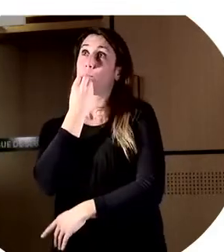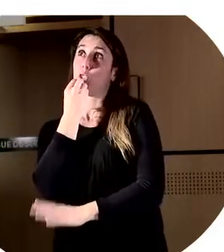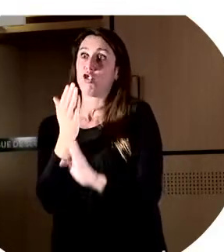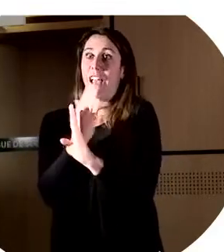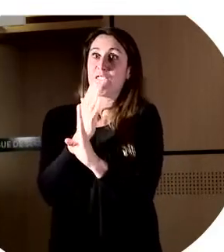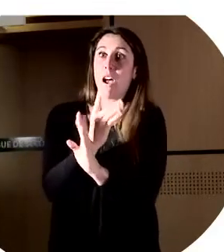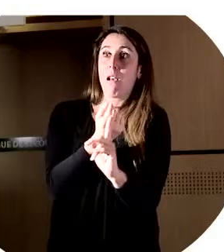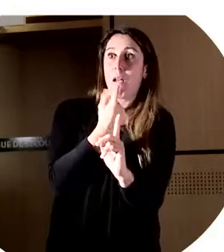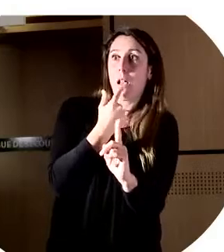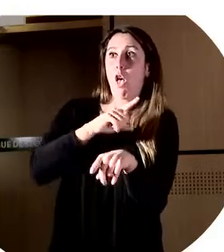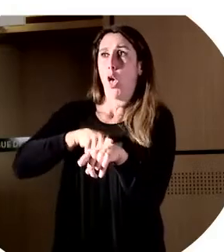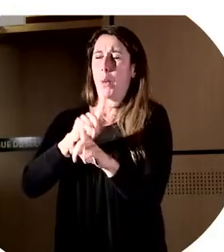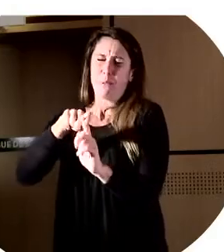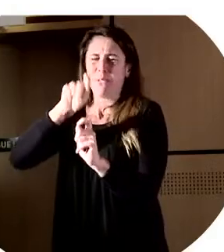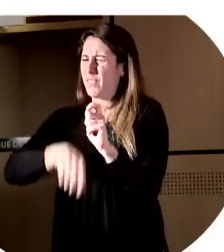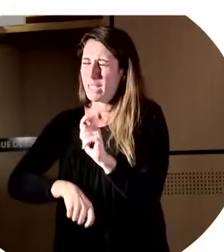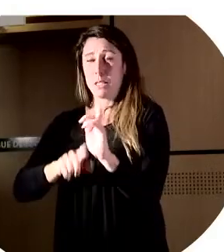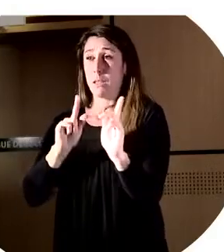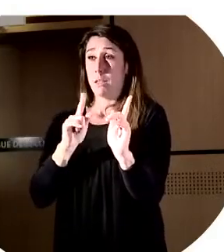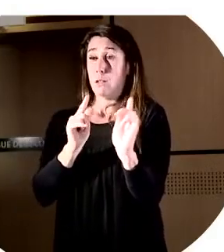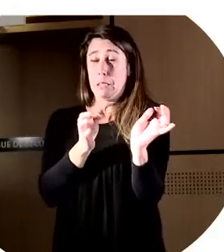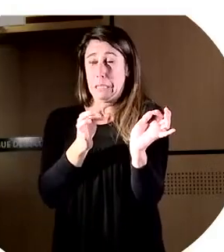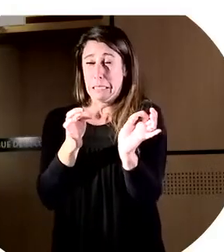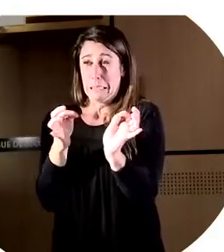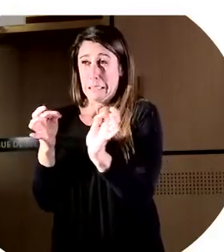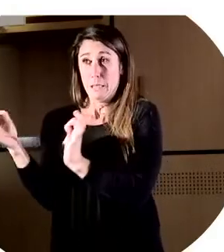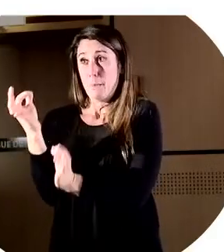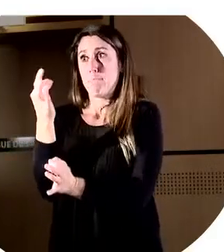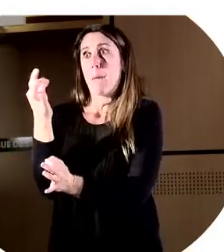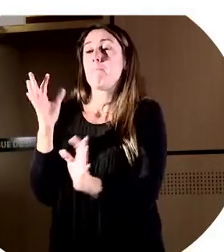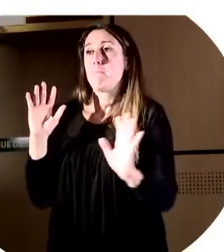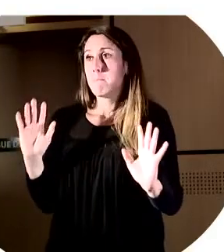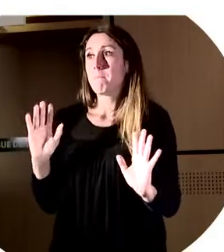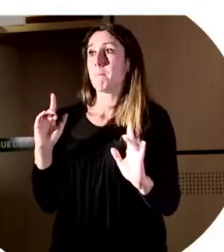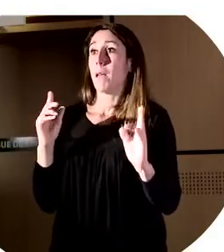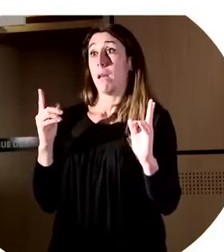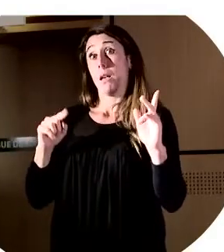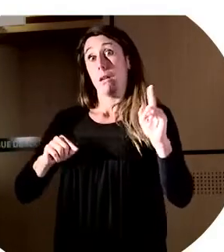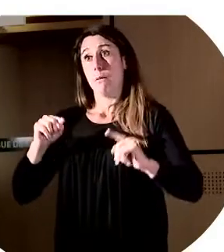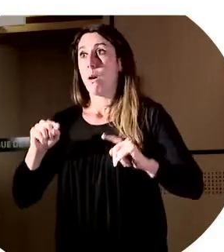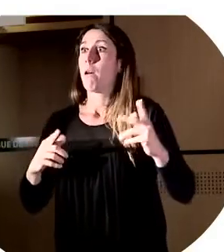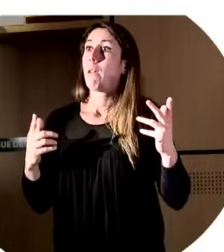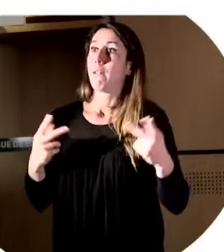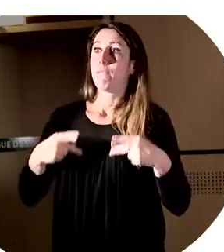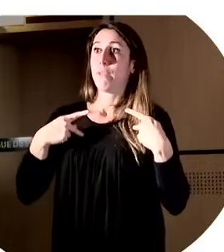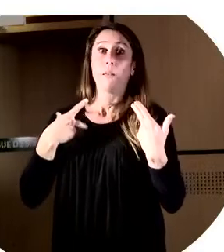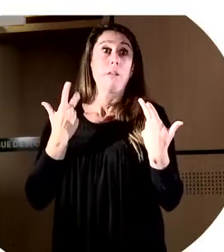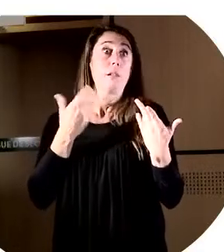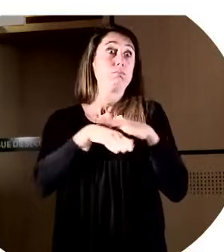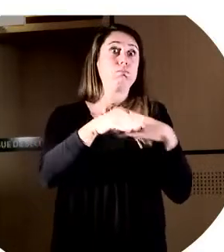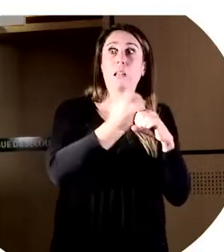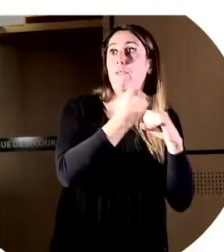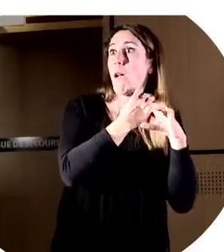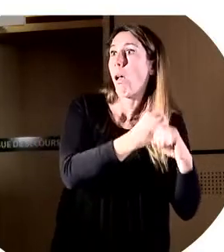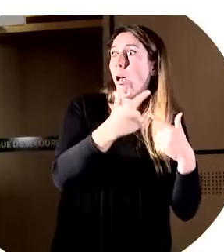le repas, à certaines heures très fixes et vraiment très régulièrement, et ça c'est pas toujours très pratique si on a une vie professionnelle